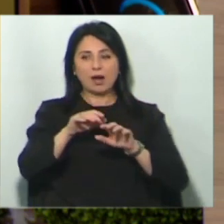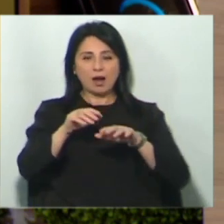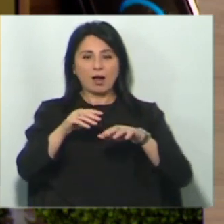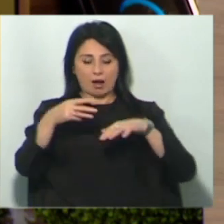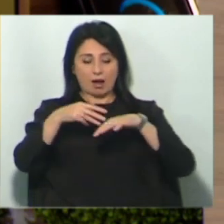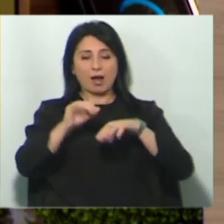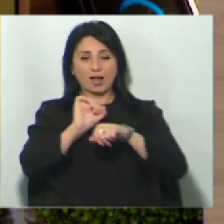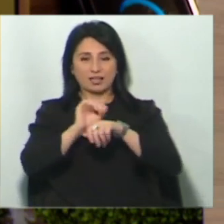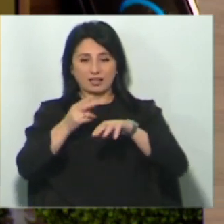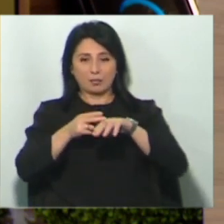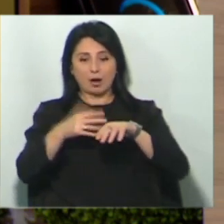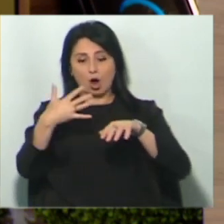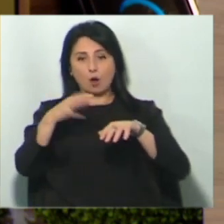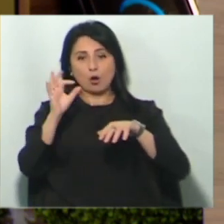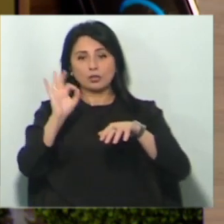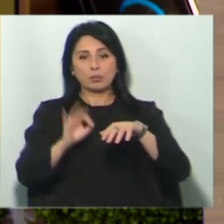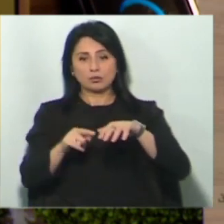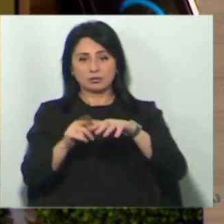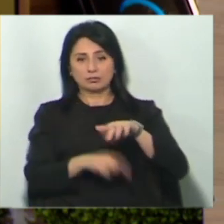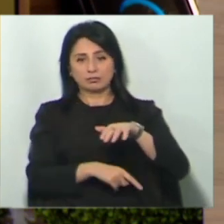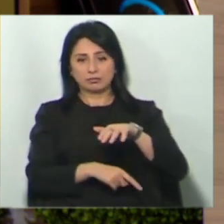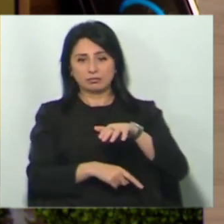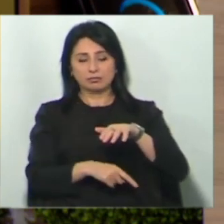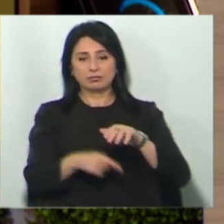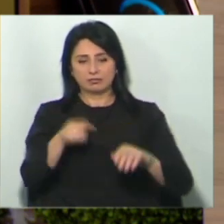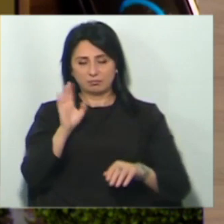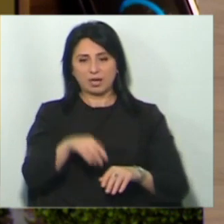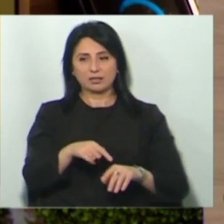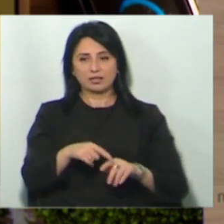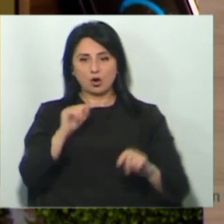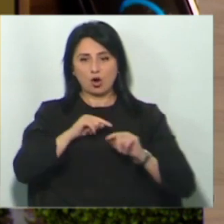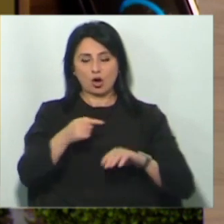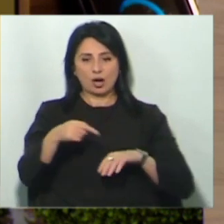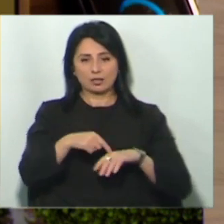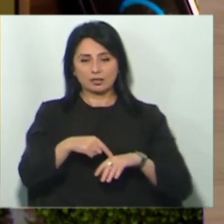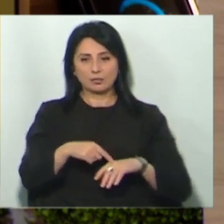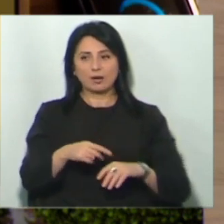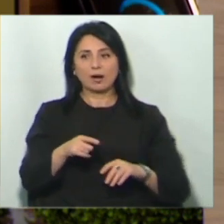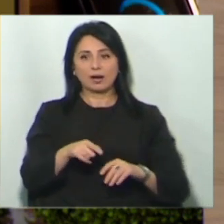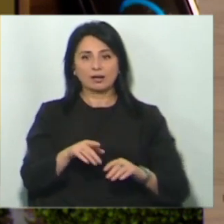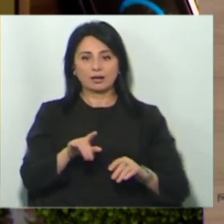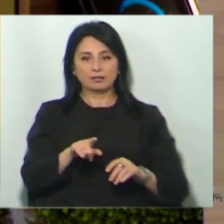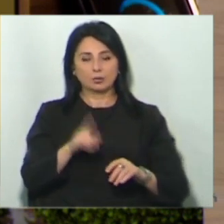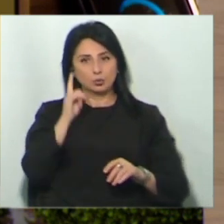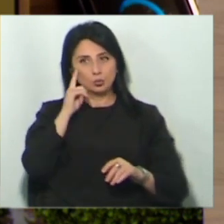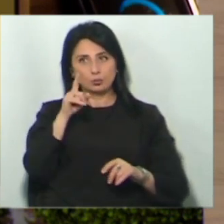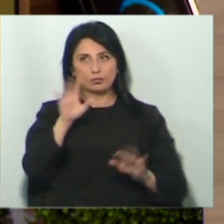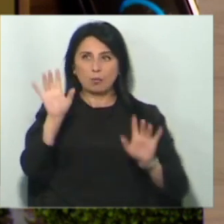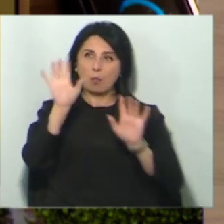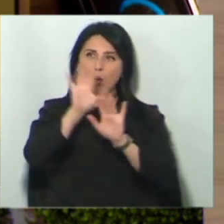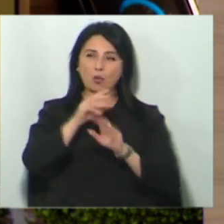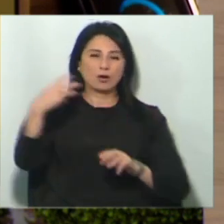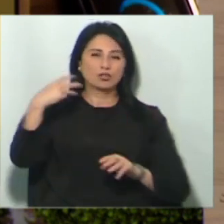ღრუბელი და ნისლი, ხოლო 50% თქვათ მოქმედებს ჩვენ ორგანიზმზე. ამიტომ არც თუ ის იშვიათია